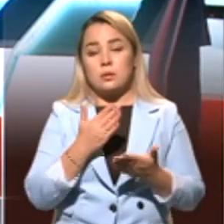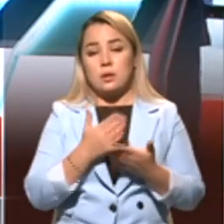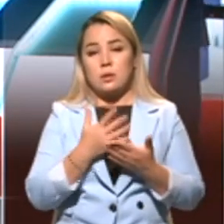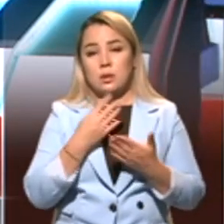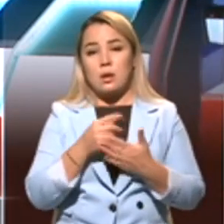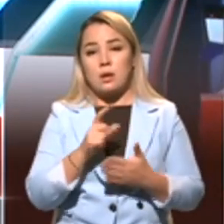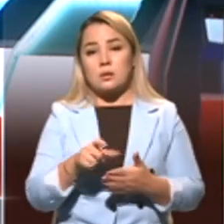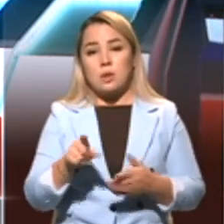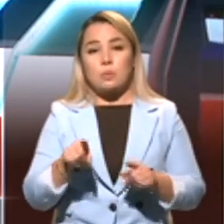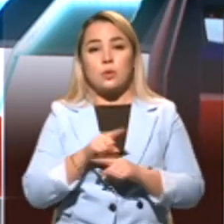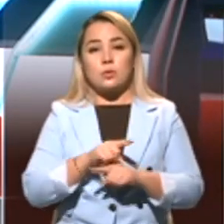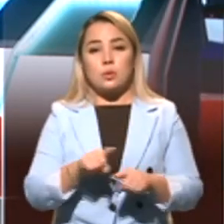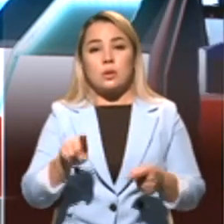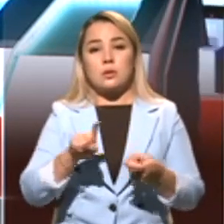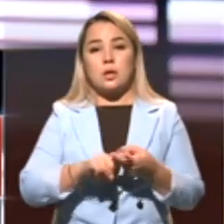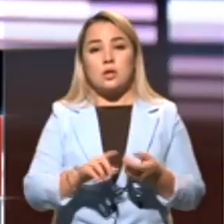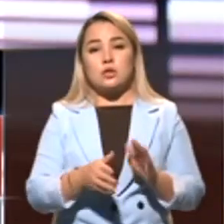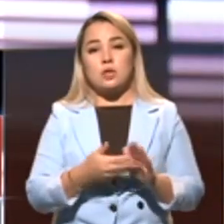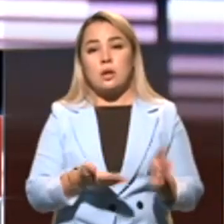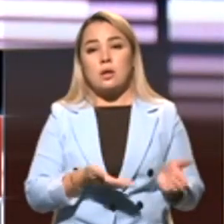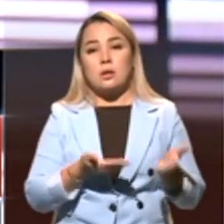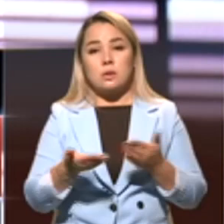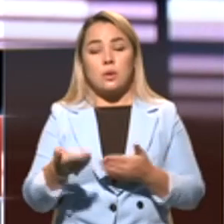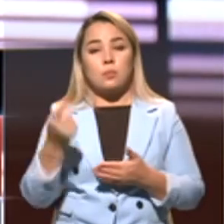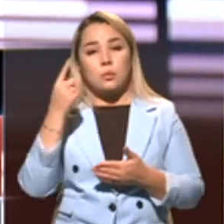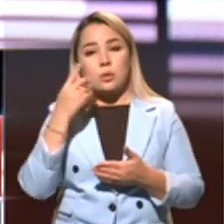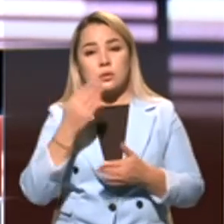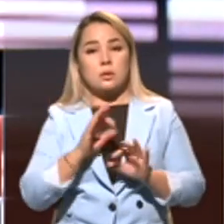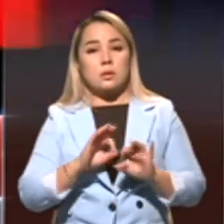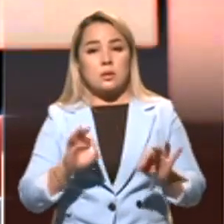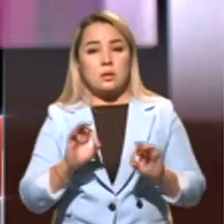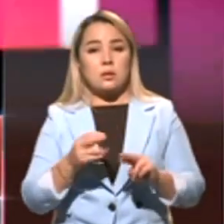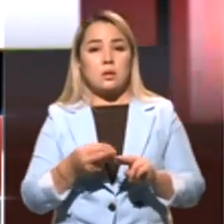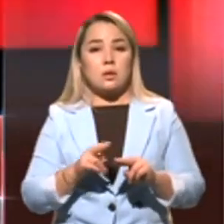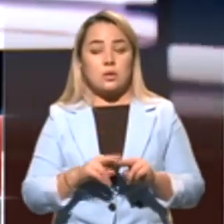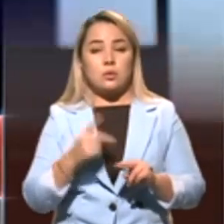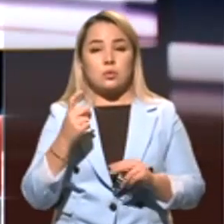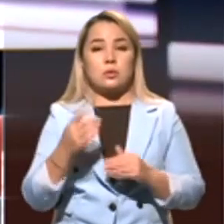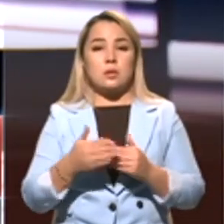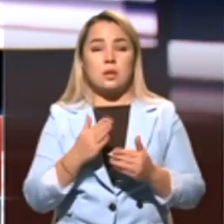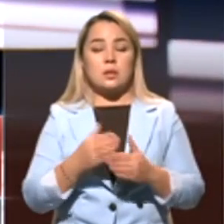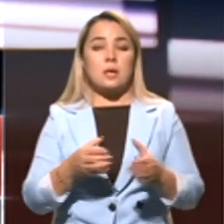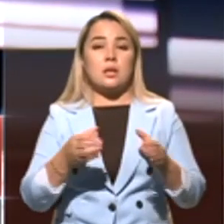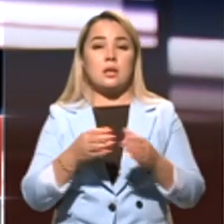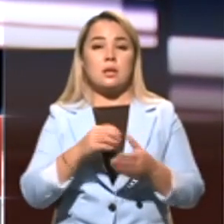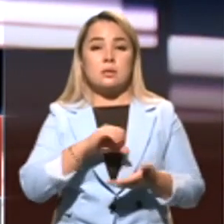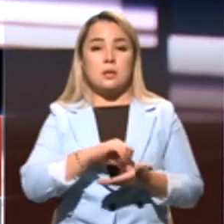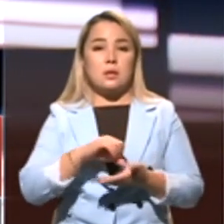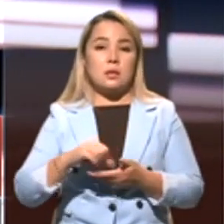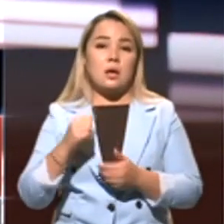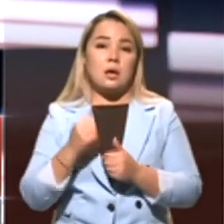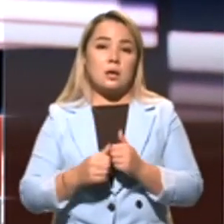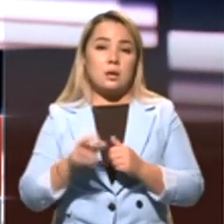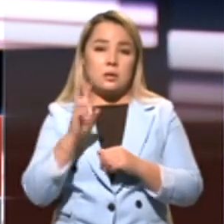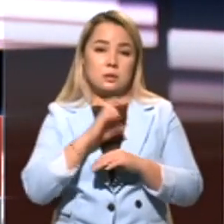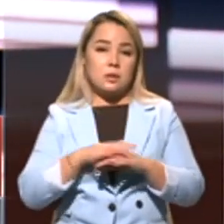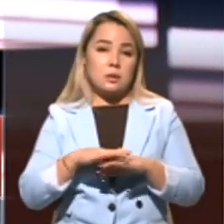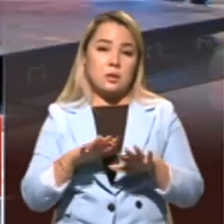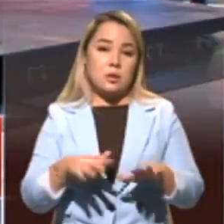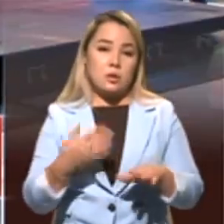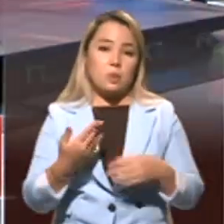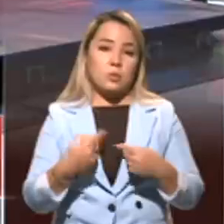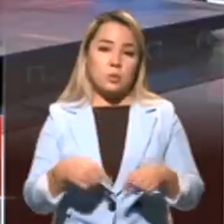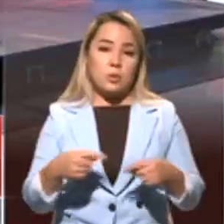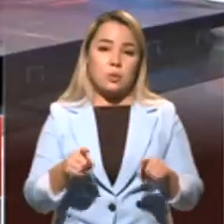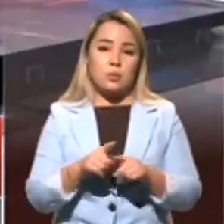да бір үндеуге шақырып, ой салып, бүкіл енді 100-ден астам делегация келіп жатыр. Әр елде осындай бір